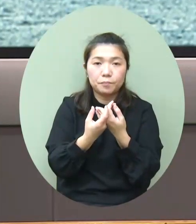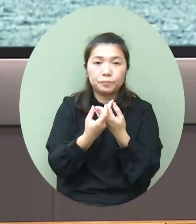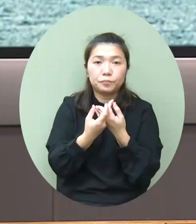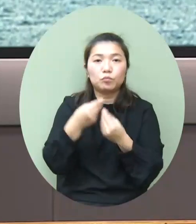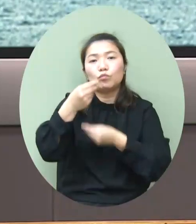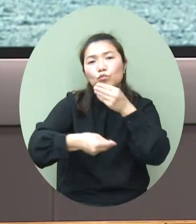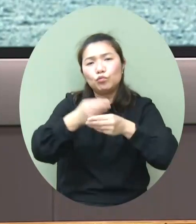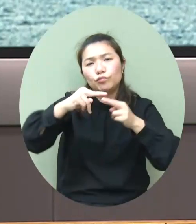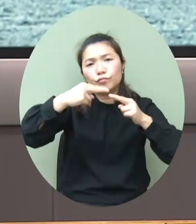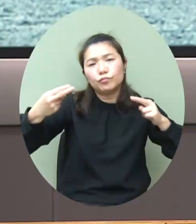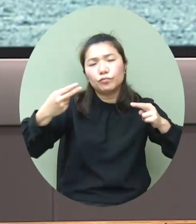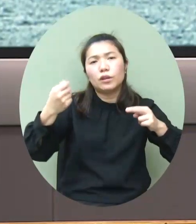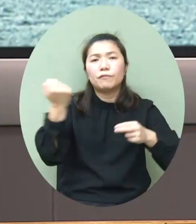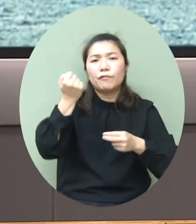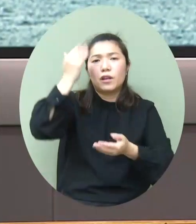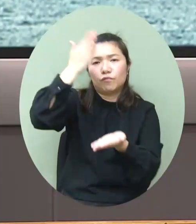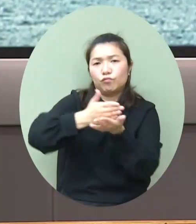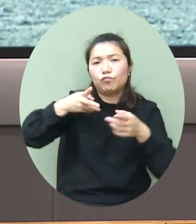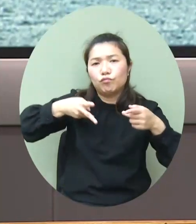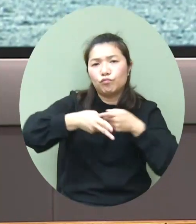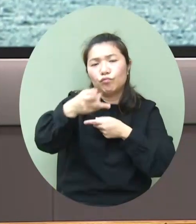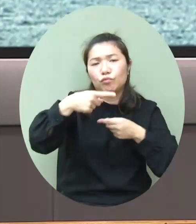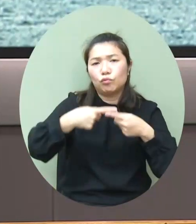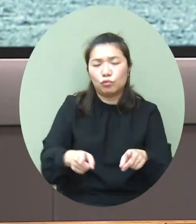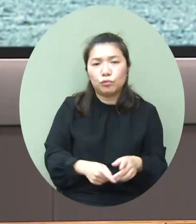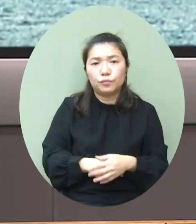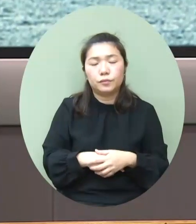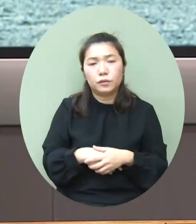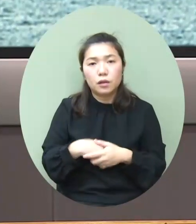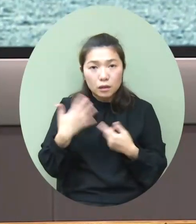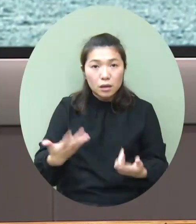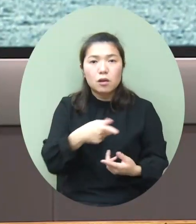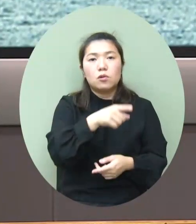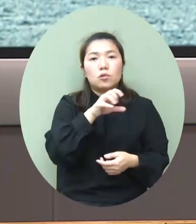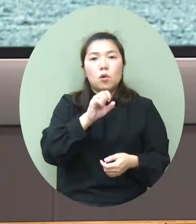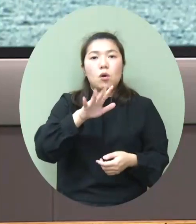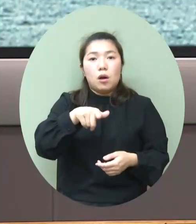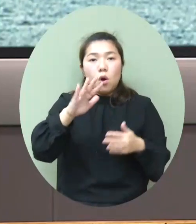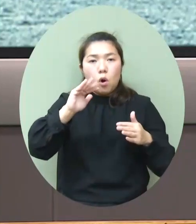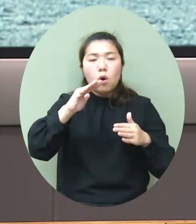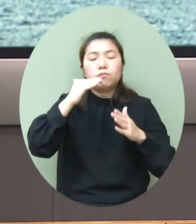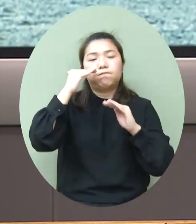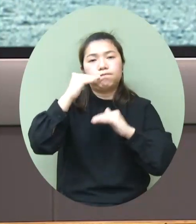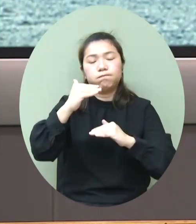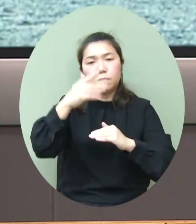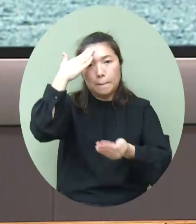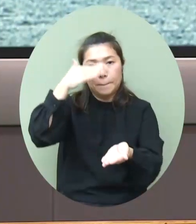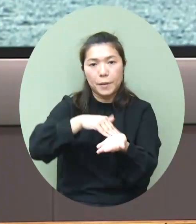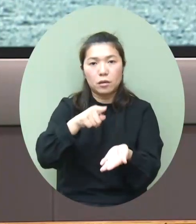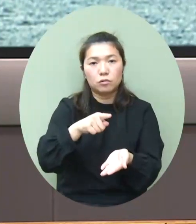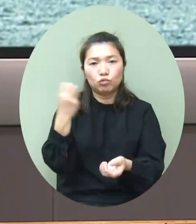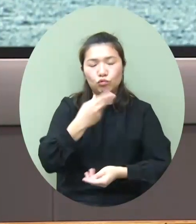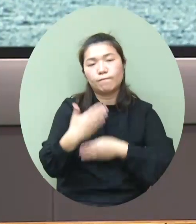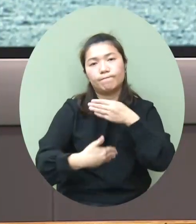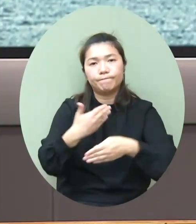发病率，以致传播链可以尽快中断。唯有这样我们才可以控制病毒，